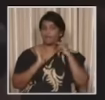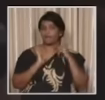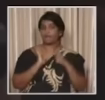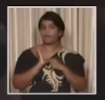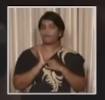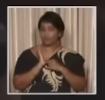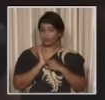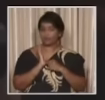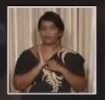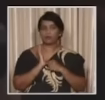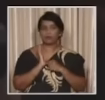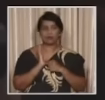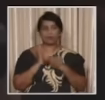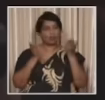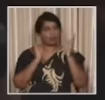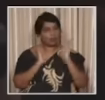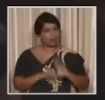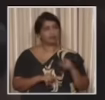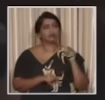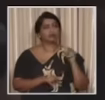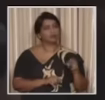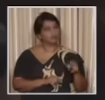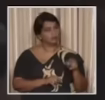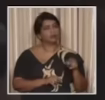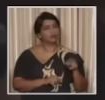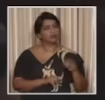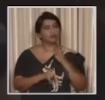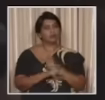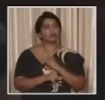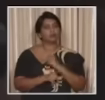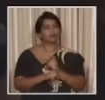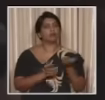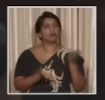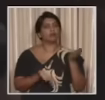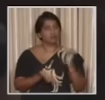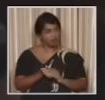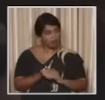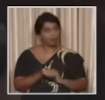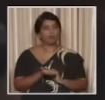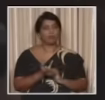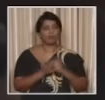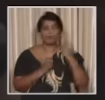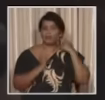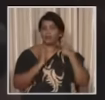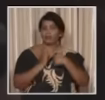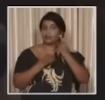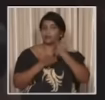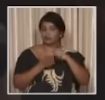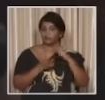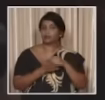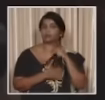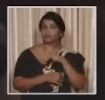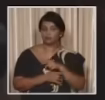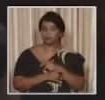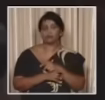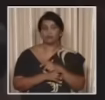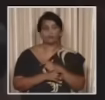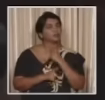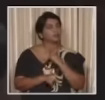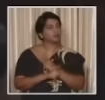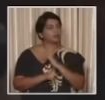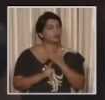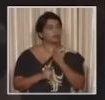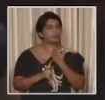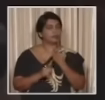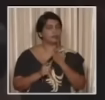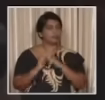විභාගය අවසානයේත් ගුරුවරු නැවත වතාවක් එන්න ඕනේ පේපර් මාකින් වලට. එතකොට මෙන්න මේ ගුරුවරුන්ගේ